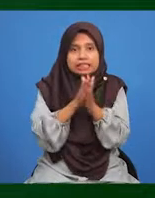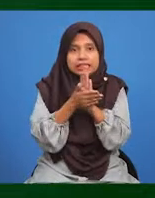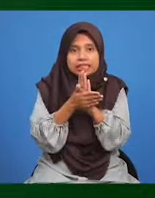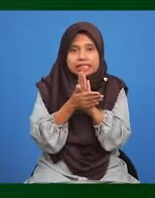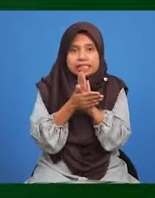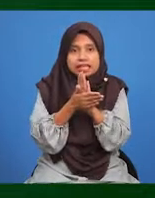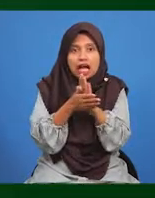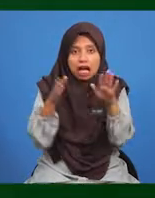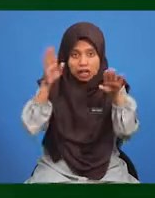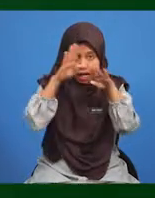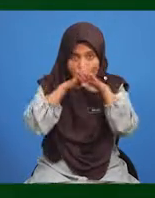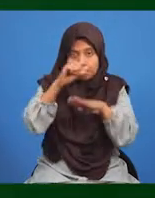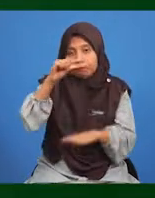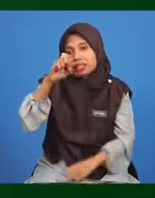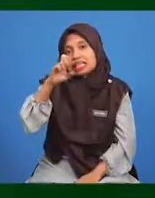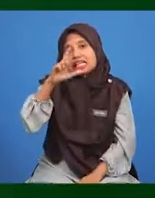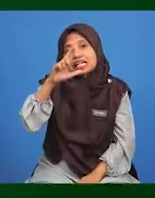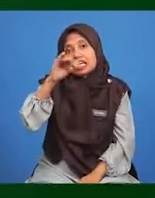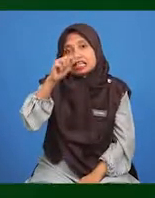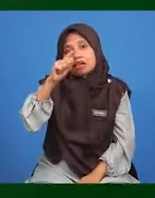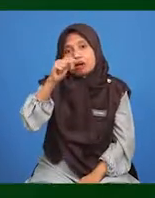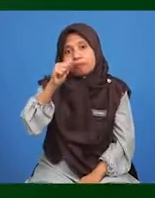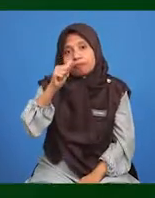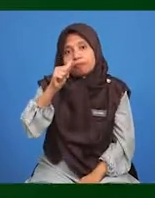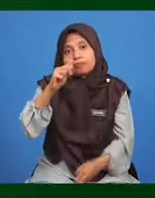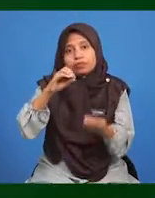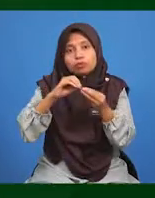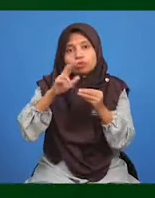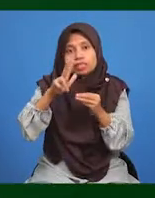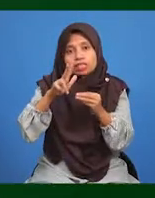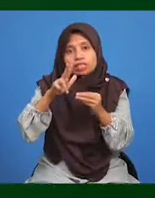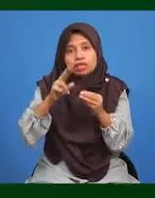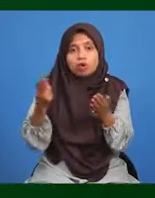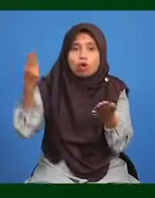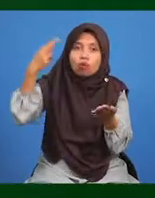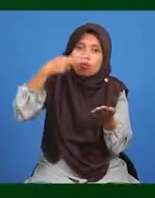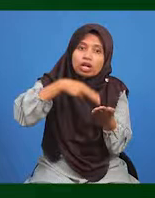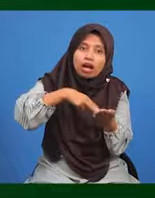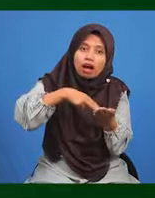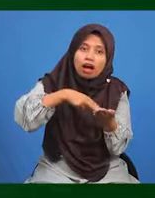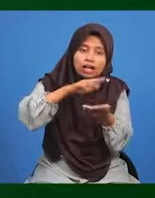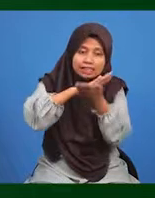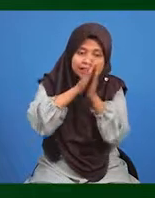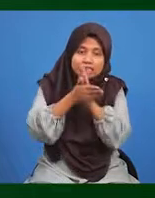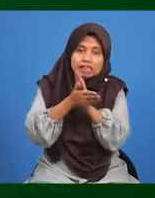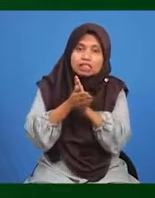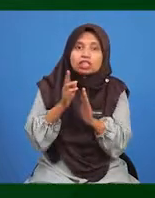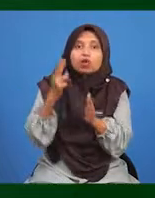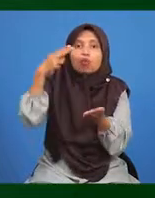gelap gelita. Contoh yang ketiga, ulang. Akan menjadi ulang